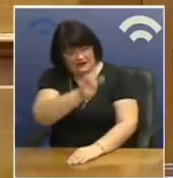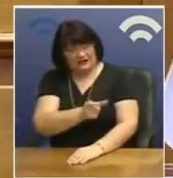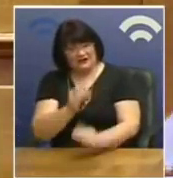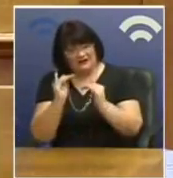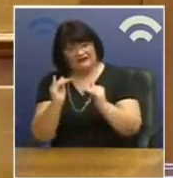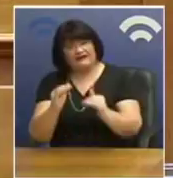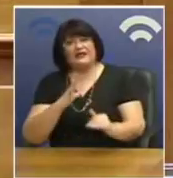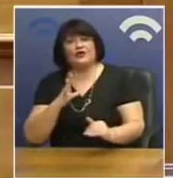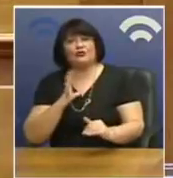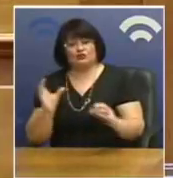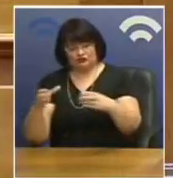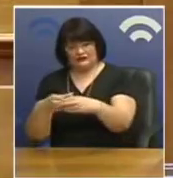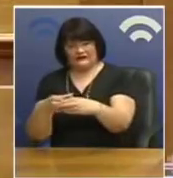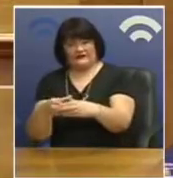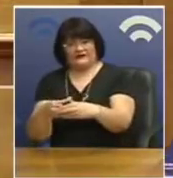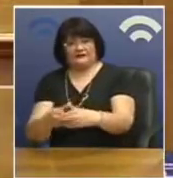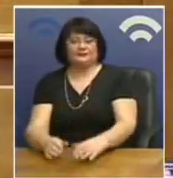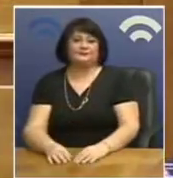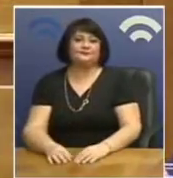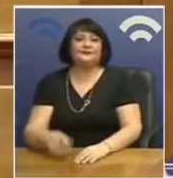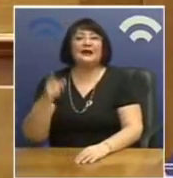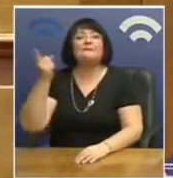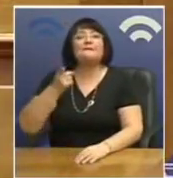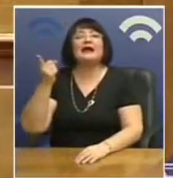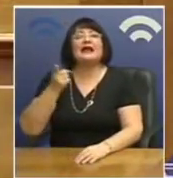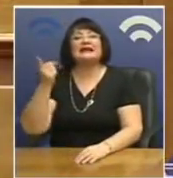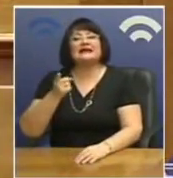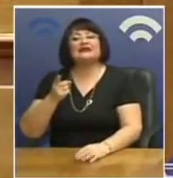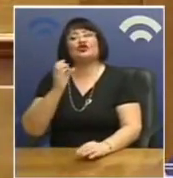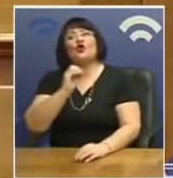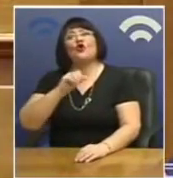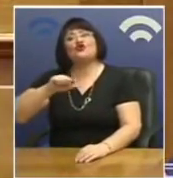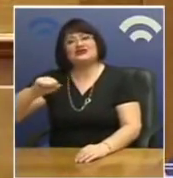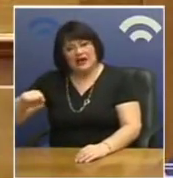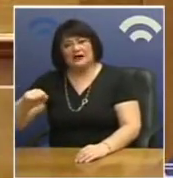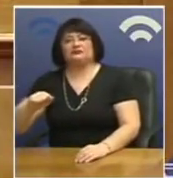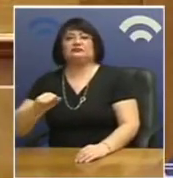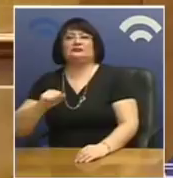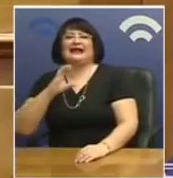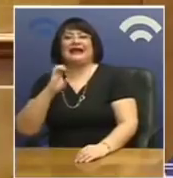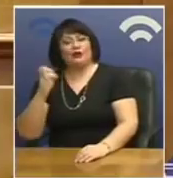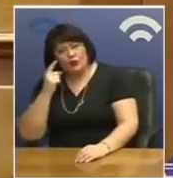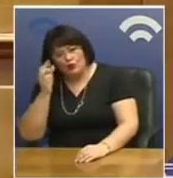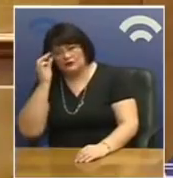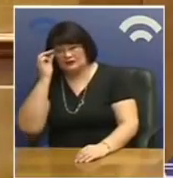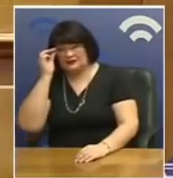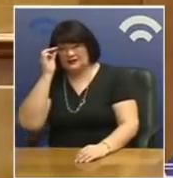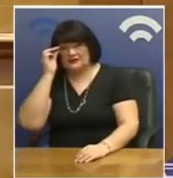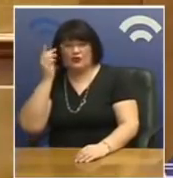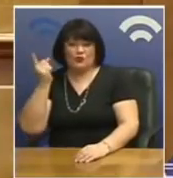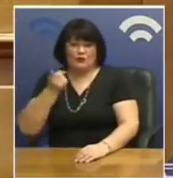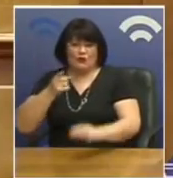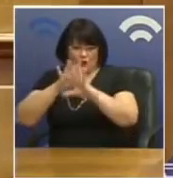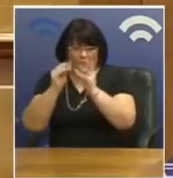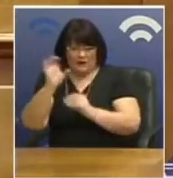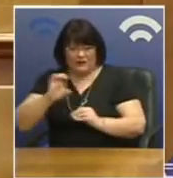Επιτροπής. Οι παρατηρήσεις λοιπόν της Γκρεκό και του ΟΣΑ, για τις οποίες κάνατε αναφορά, εγέρθηκαν